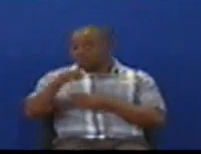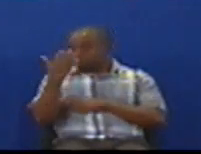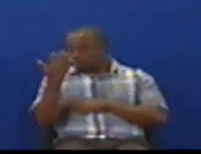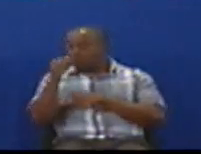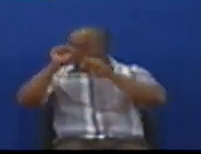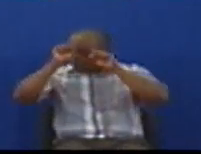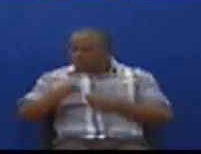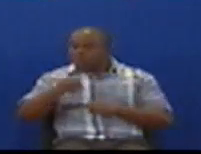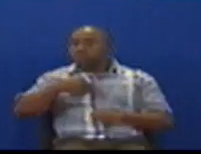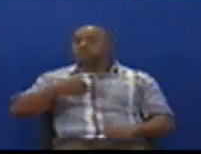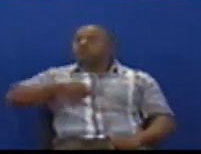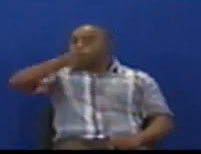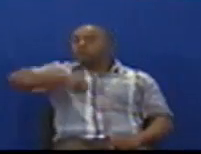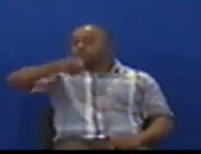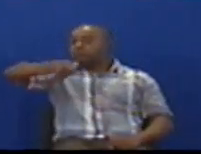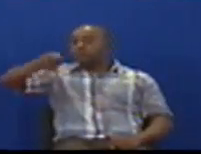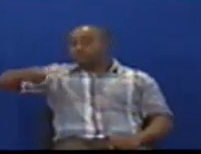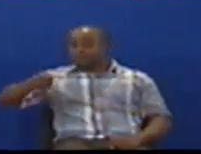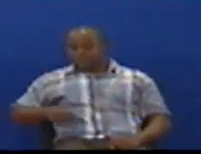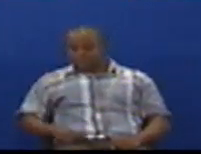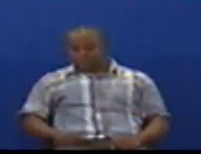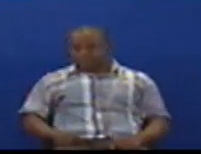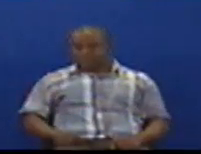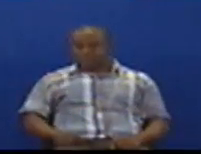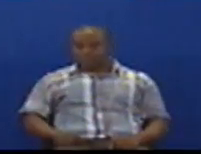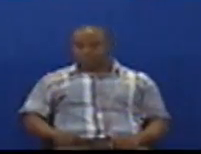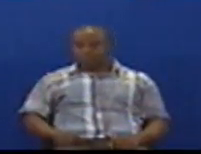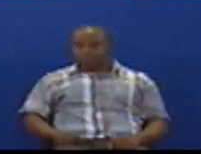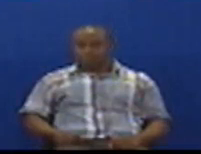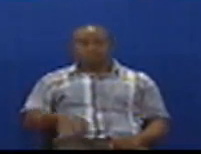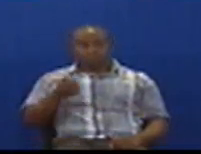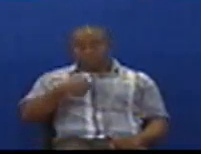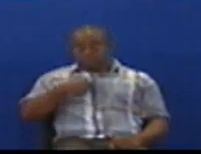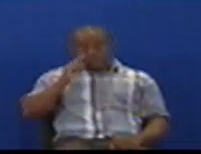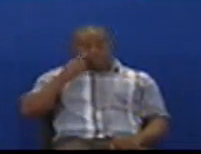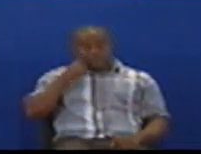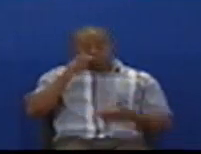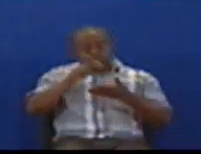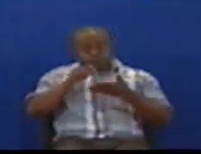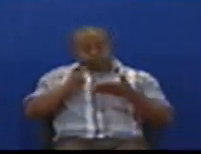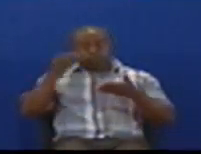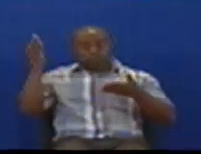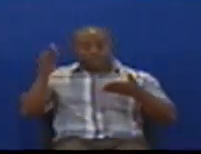tano. Mheshimiwa Naibu Spika, nimepitia hotuba ya Mheshimiwa Waziri,